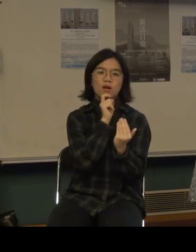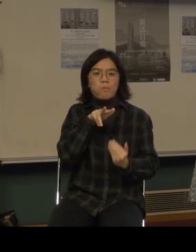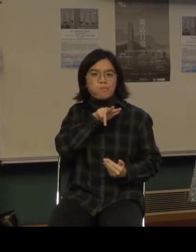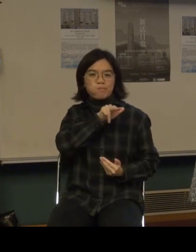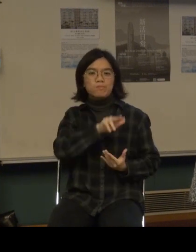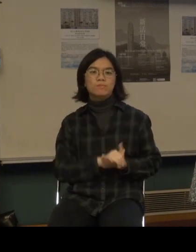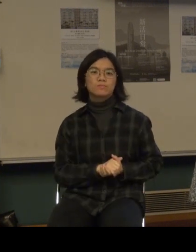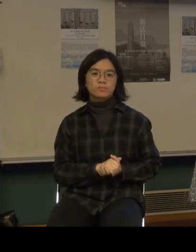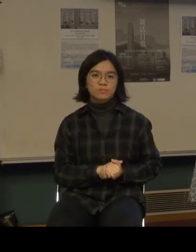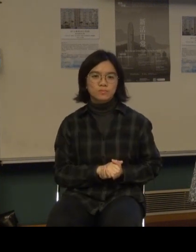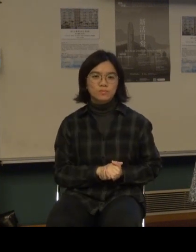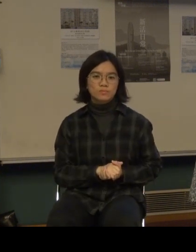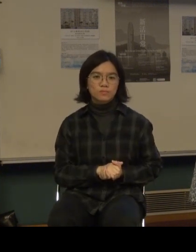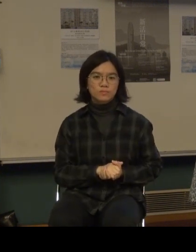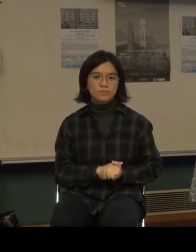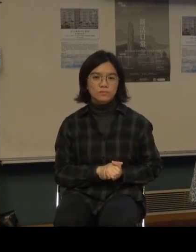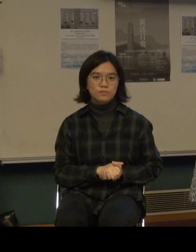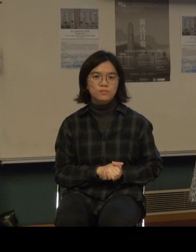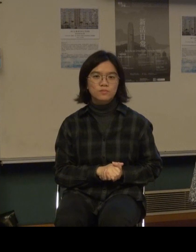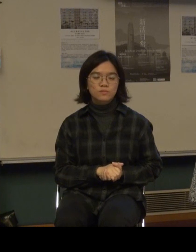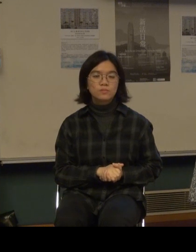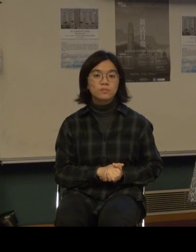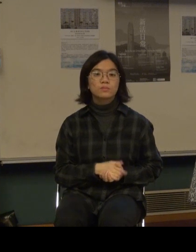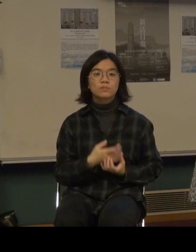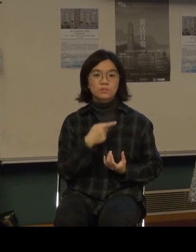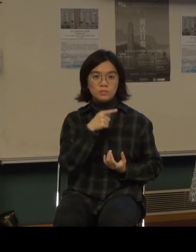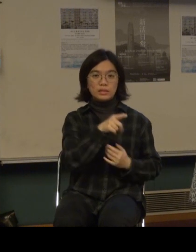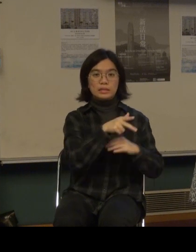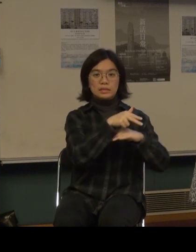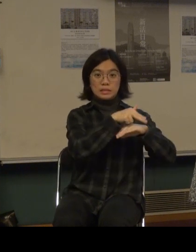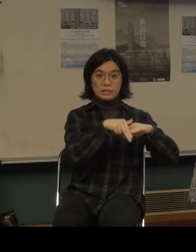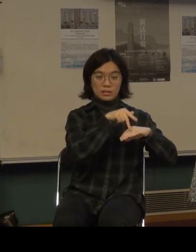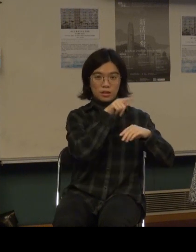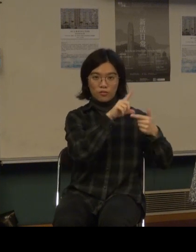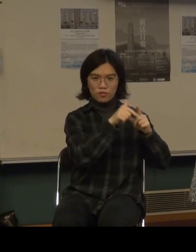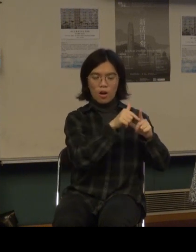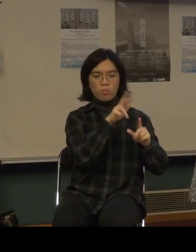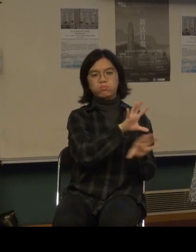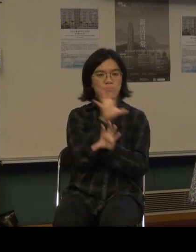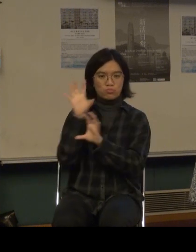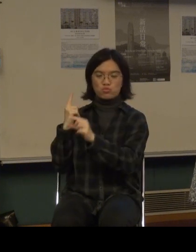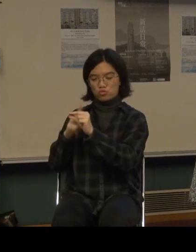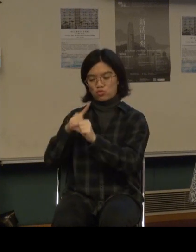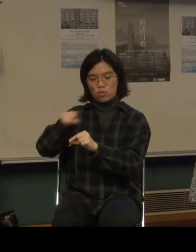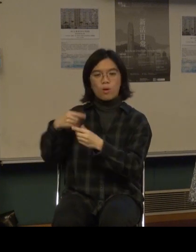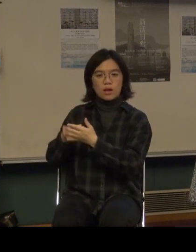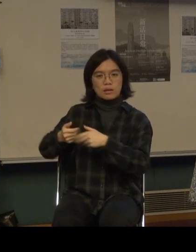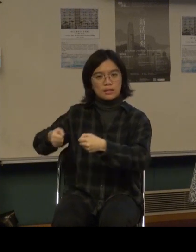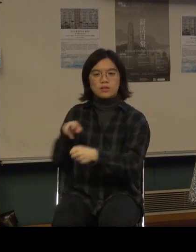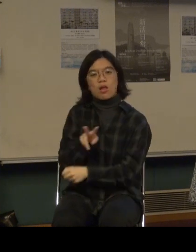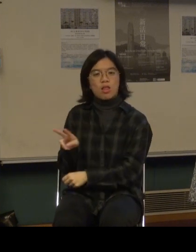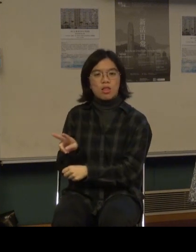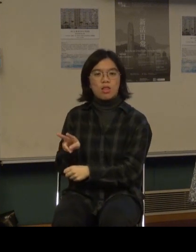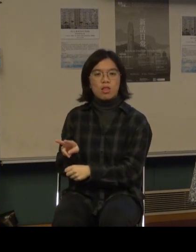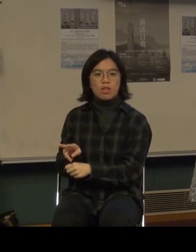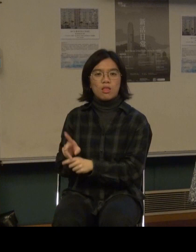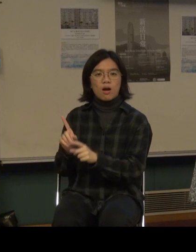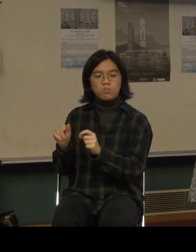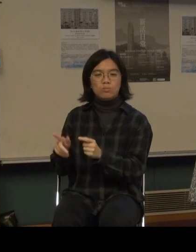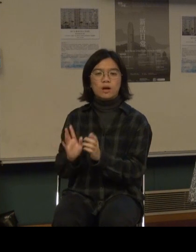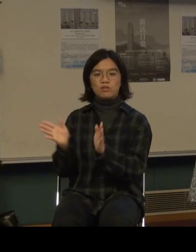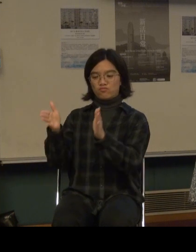嘅。嗱，我哋見到呢個處理手法咧，我哋喺中環街市都見到，就係話咧，中環街市基本上係一個長